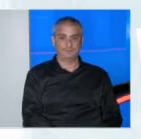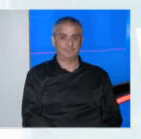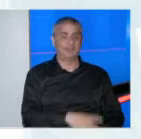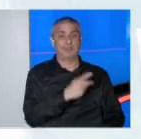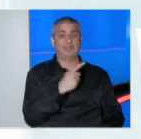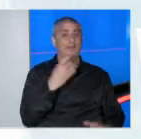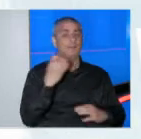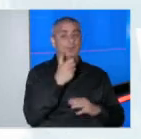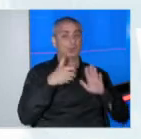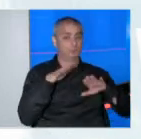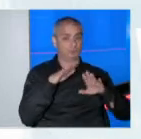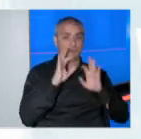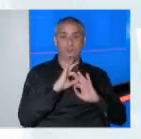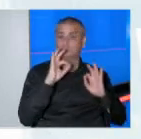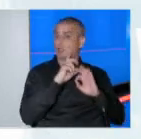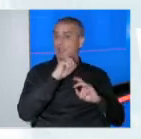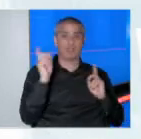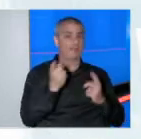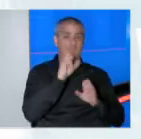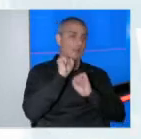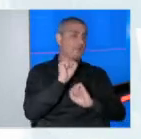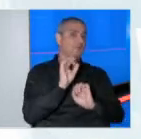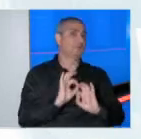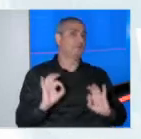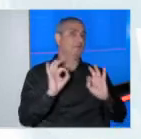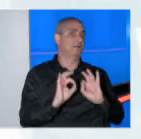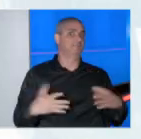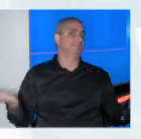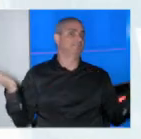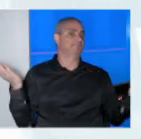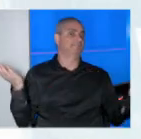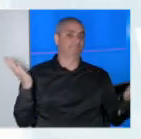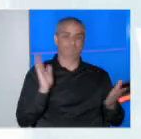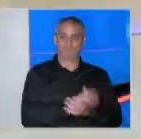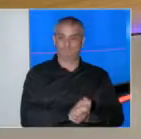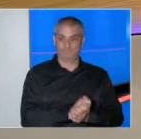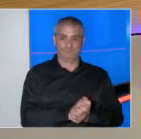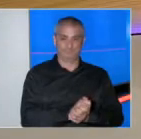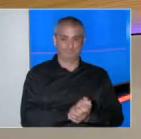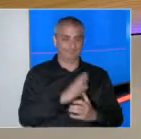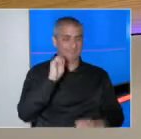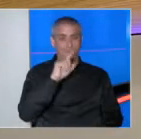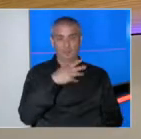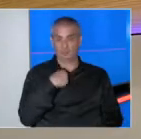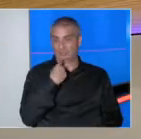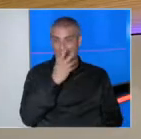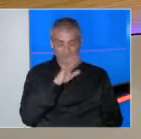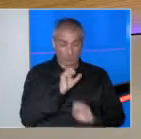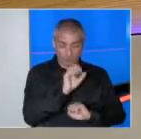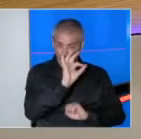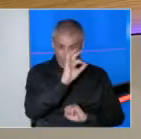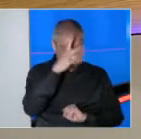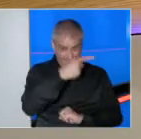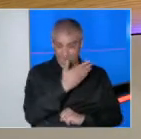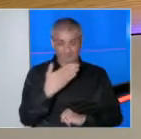2021. מינוי ראש ממשלה בלי שאף אחד מהציבור תומך בו. מיקי זוהר רוצה לומר שגם התומכים שלו,